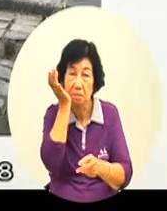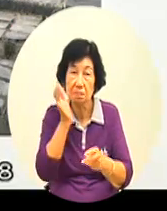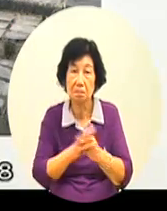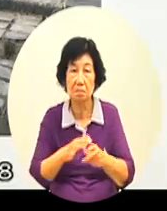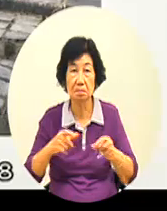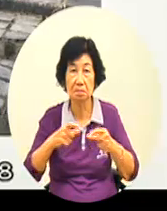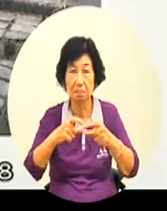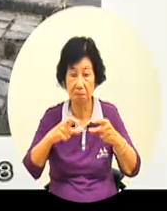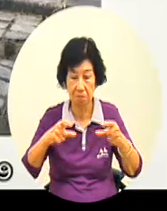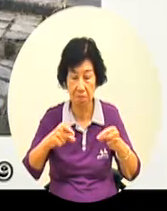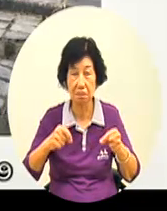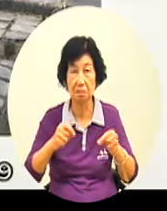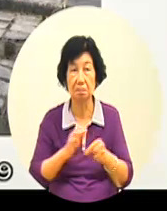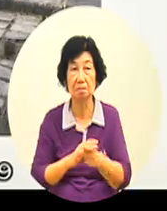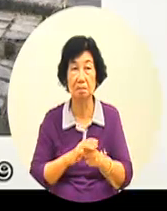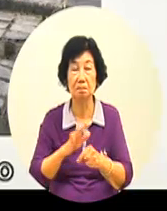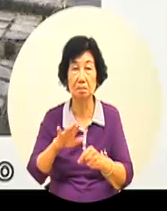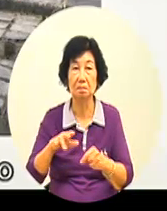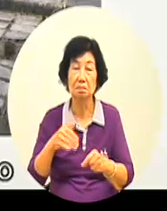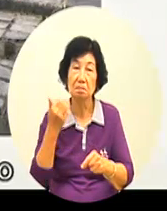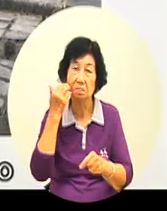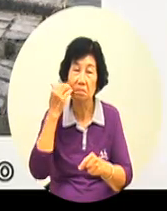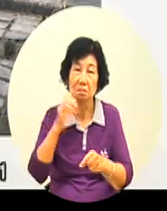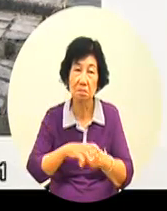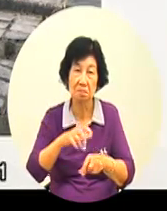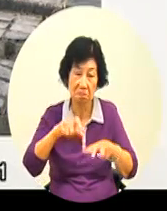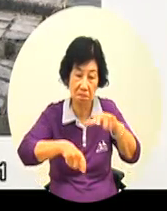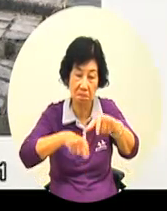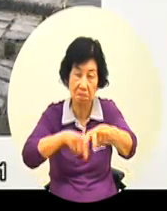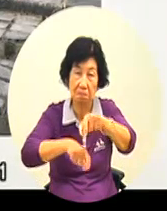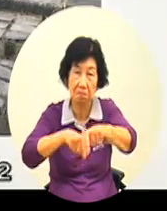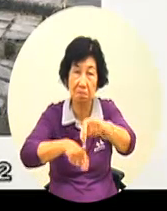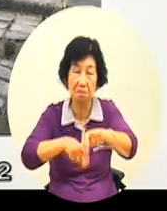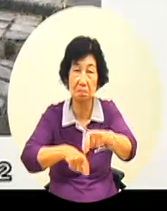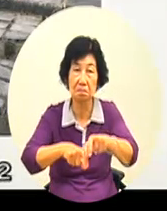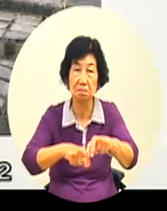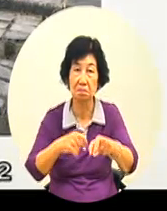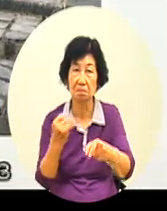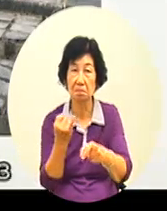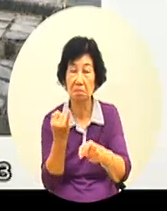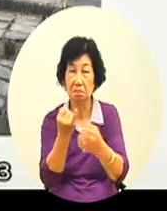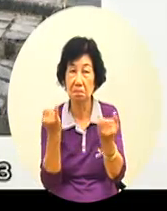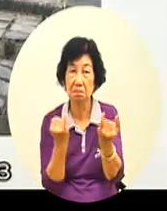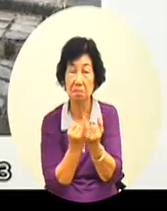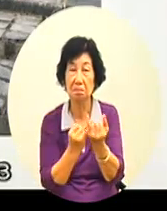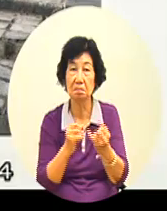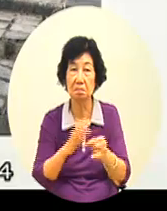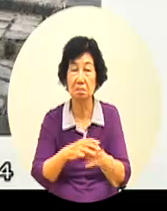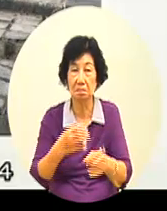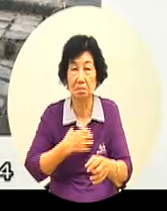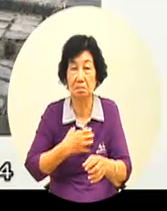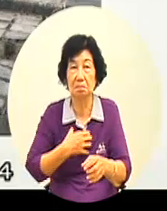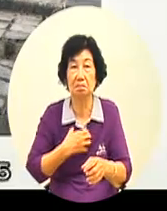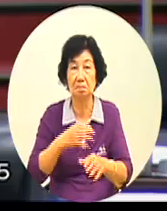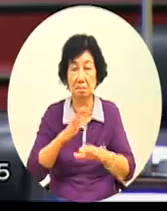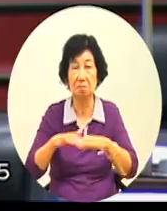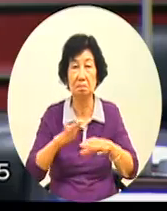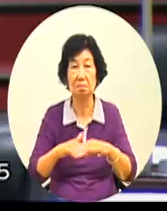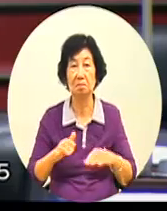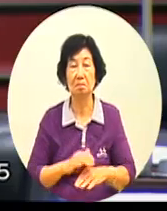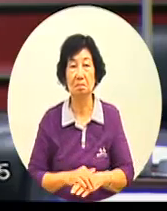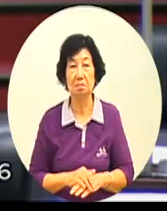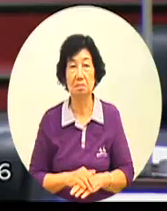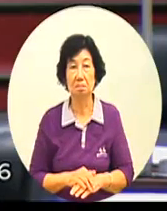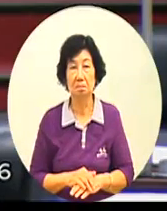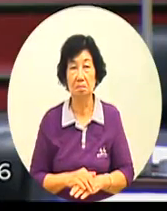隙很大，穿高跟鞋的民众哦都很危险，会